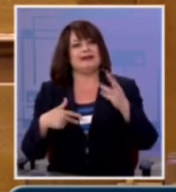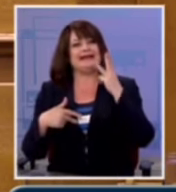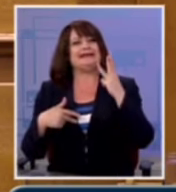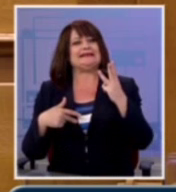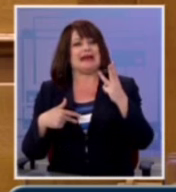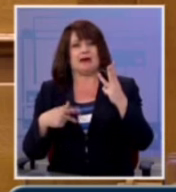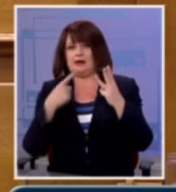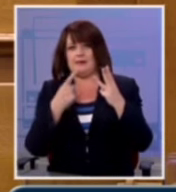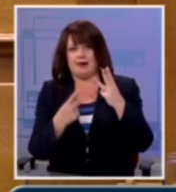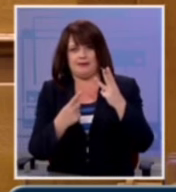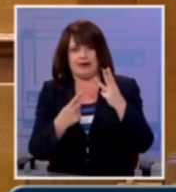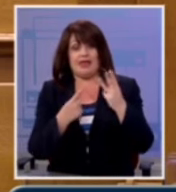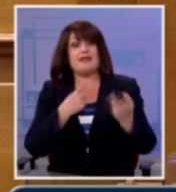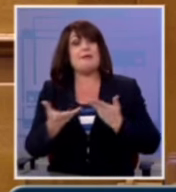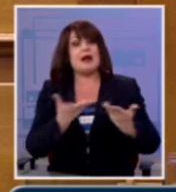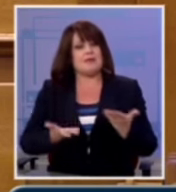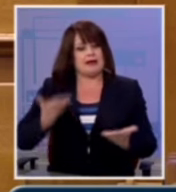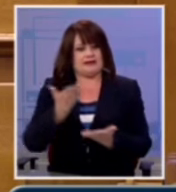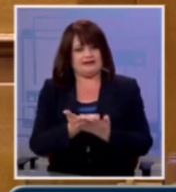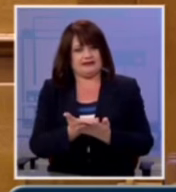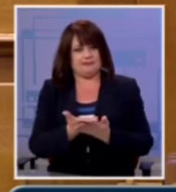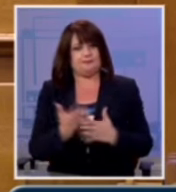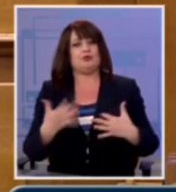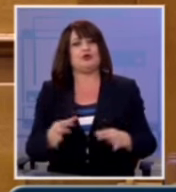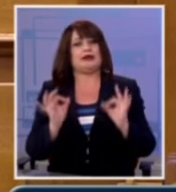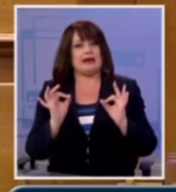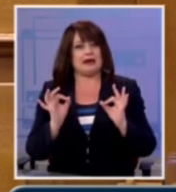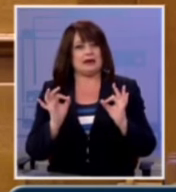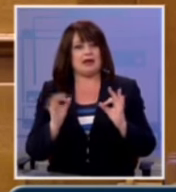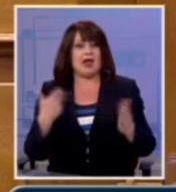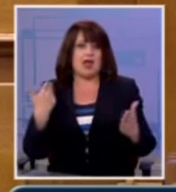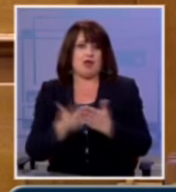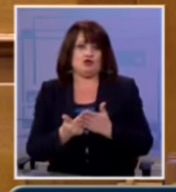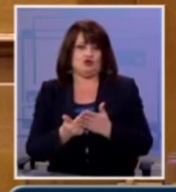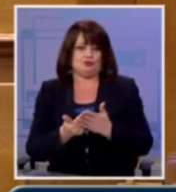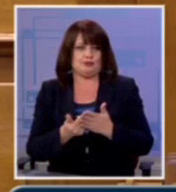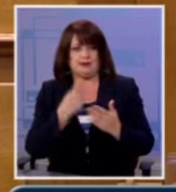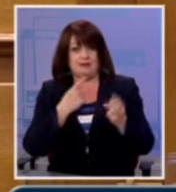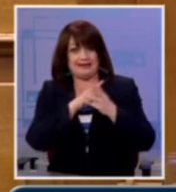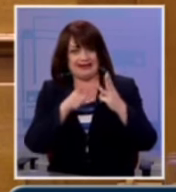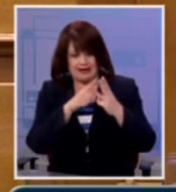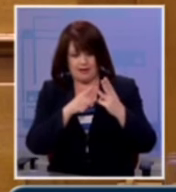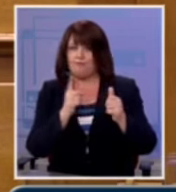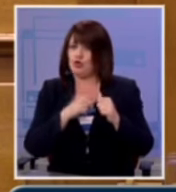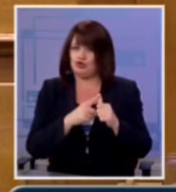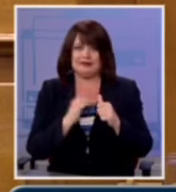πράγματα στην διαπραγμάτευση από την αρχή μέχρι το τέλος.